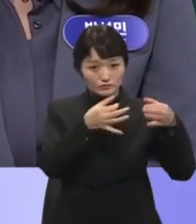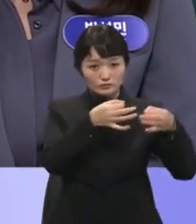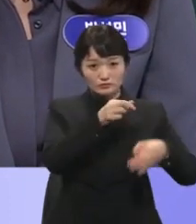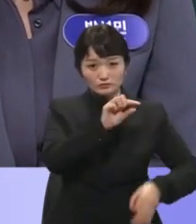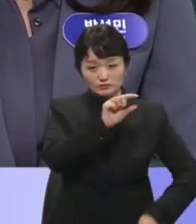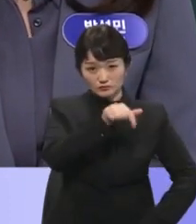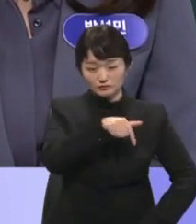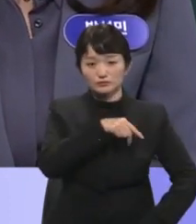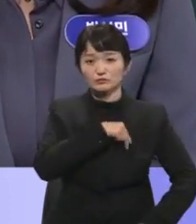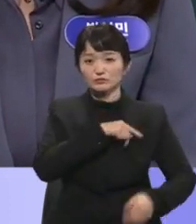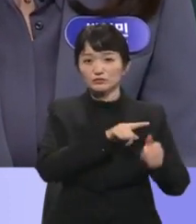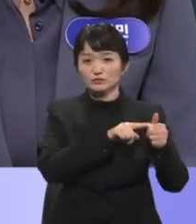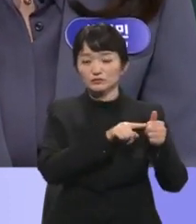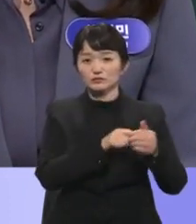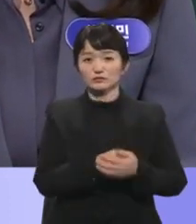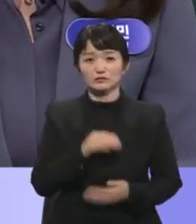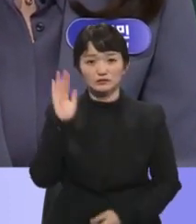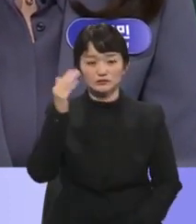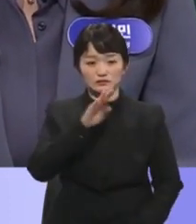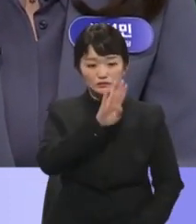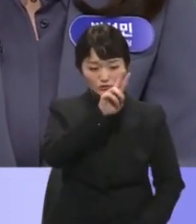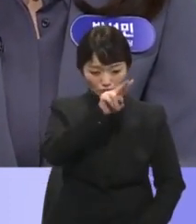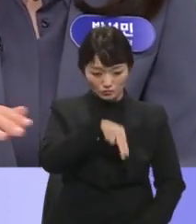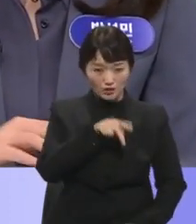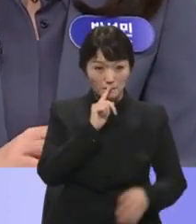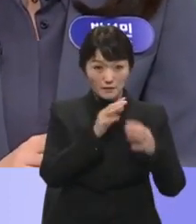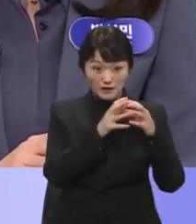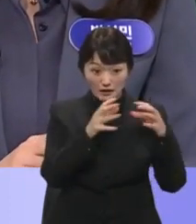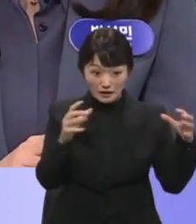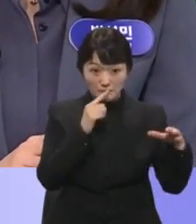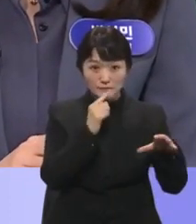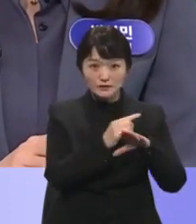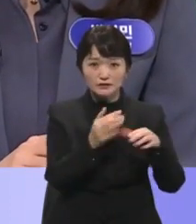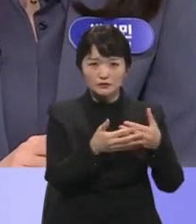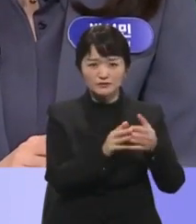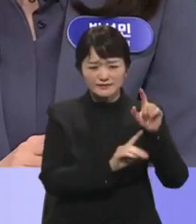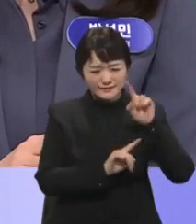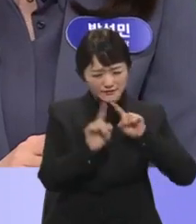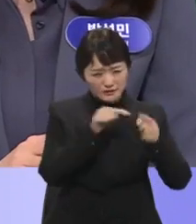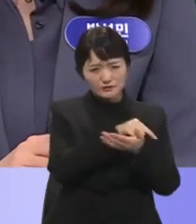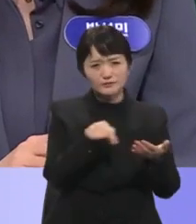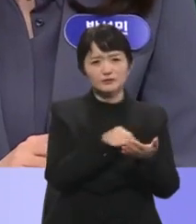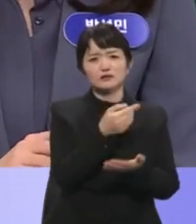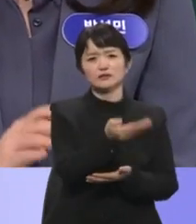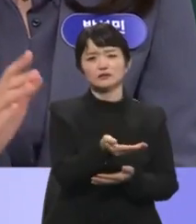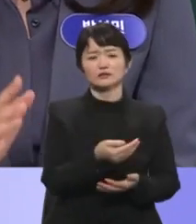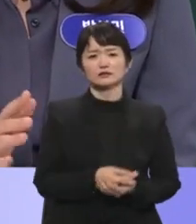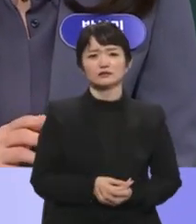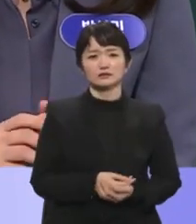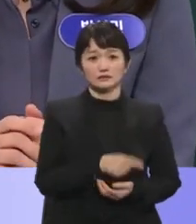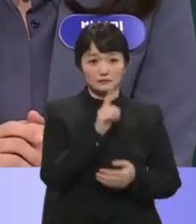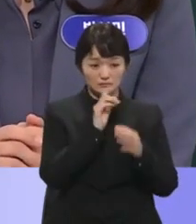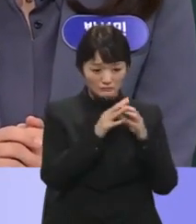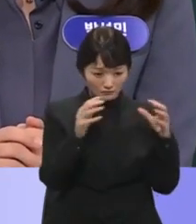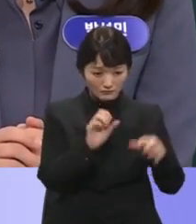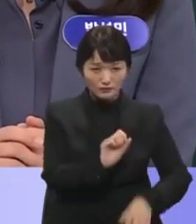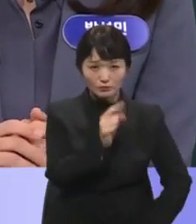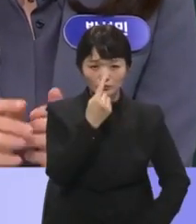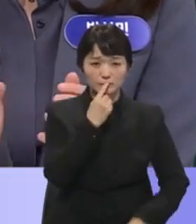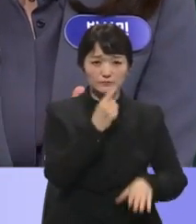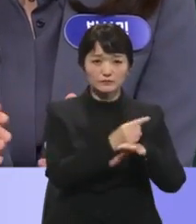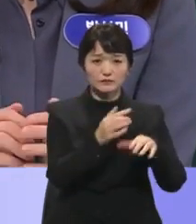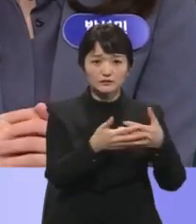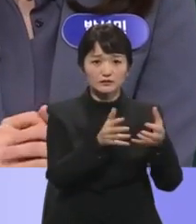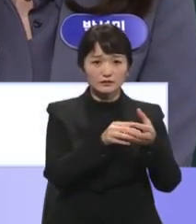생각해요 최근에 코인 논란이 있었고 그것 때문에 당이 얼마나 큰 상처와 피해를 줬습니까 그 논란 때문에 사실 당이